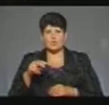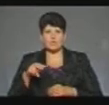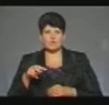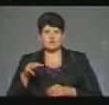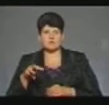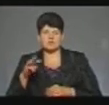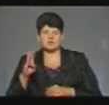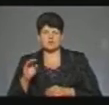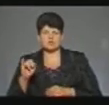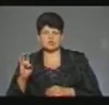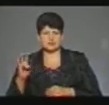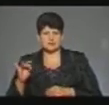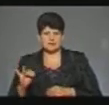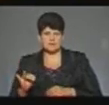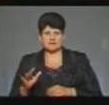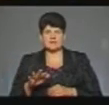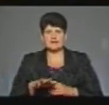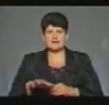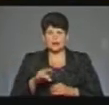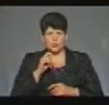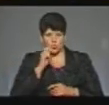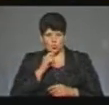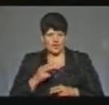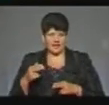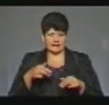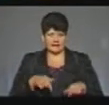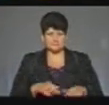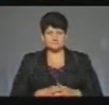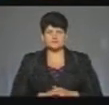Любачівщини, Західної Бойківщини на територію України.